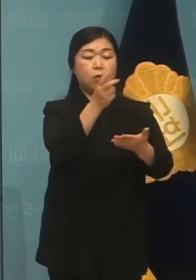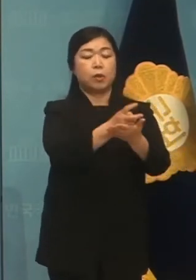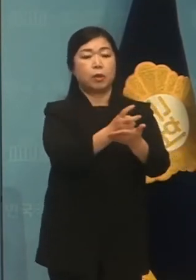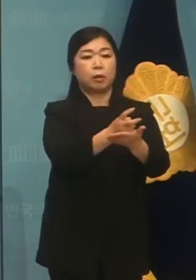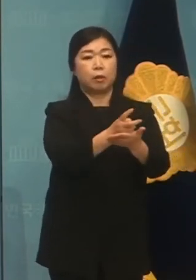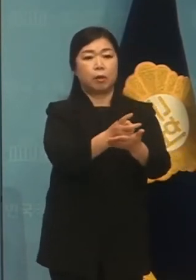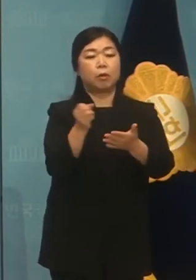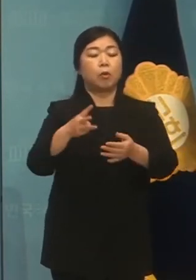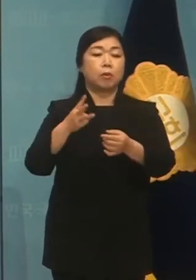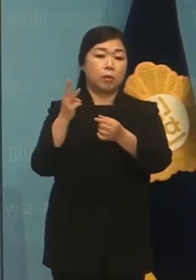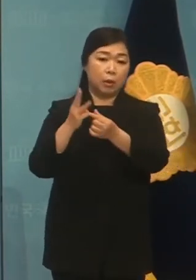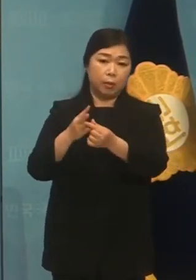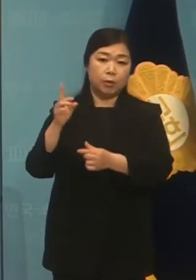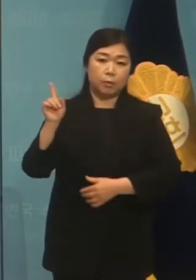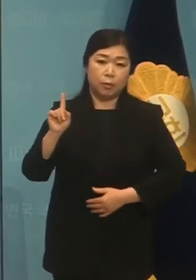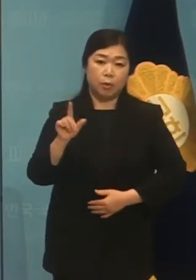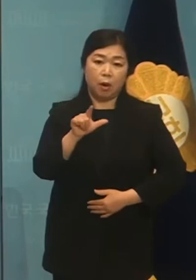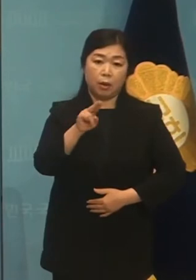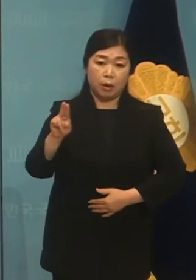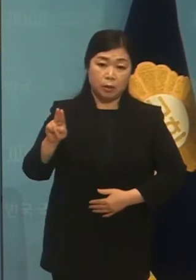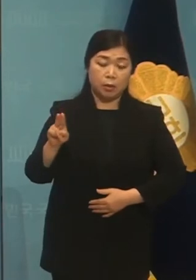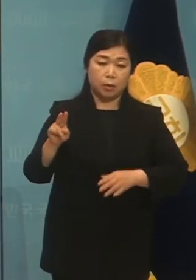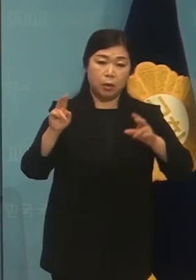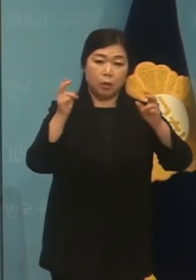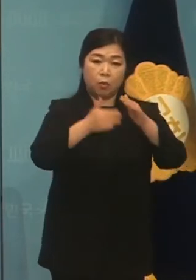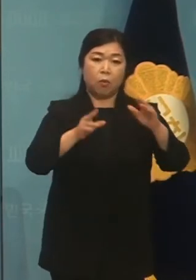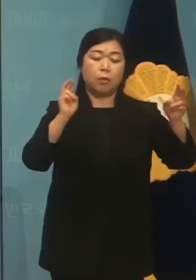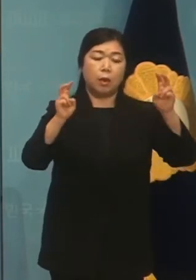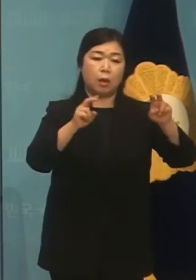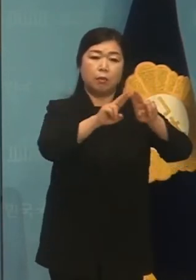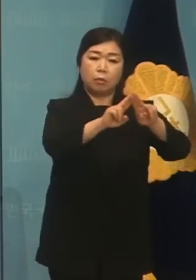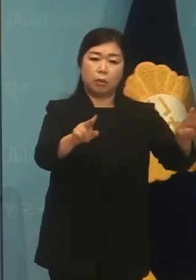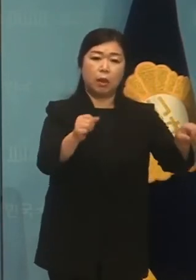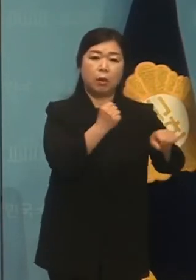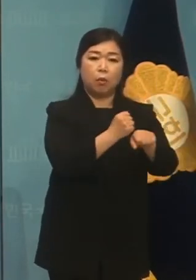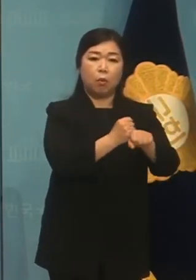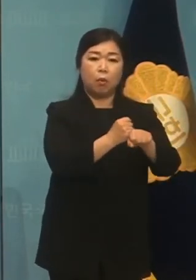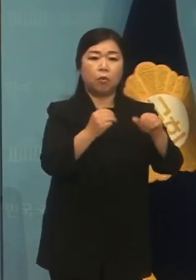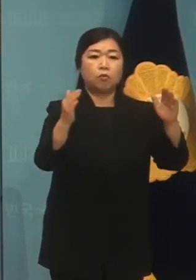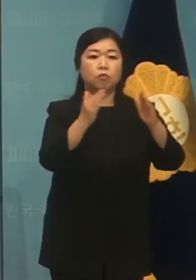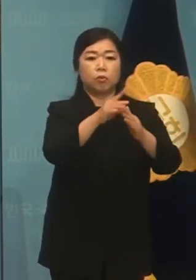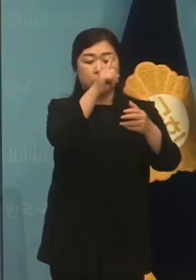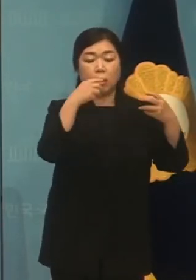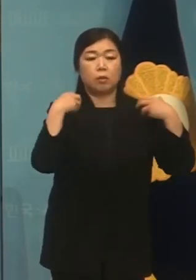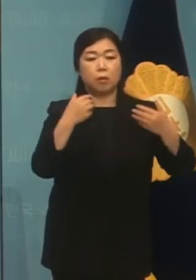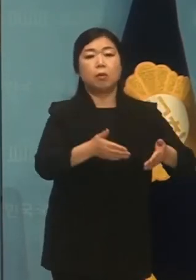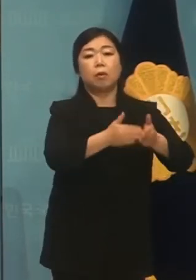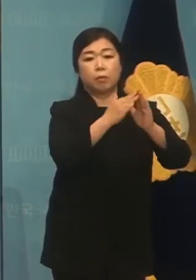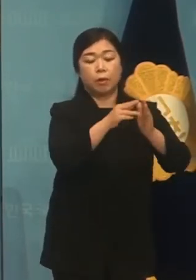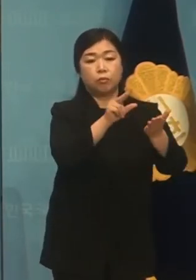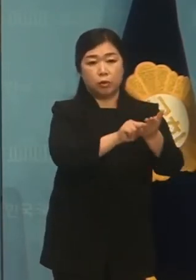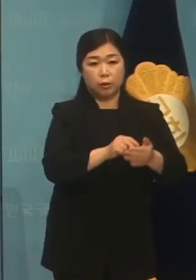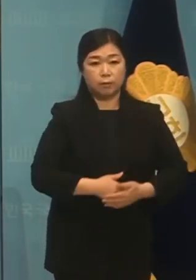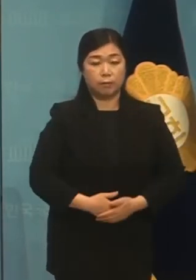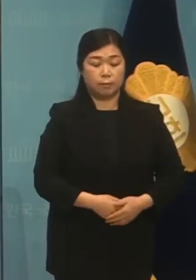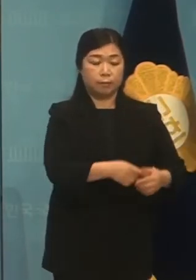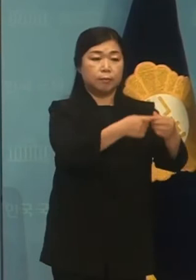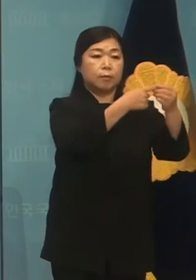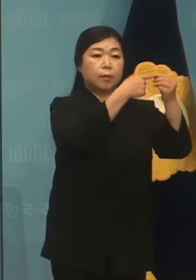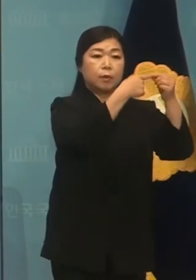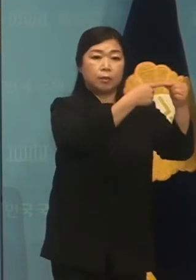하고 그 다음 세 번째는 LH 공사를 해치 않고 주택청을 설립하는 이 부분입니다. 첫